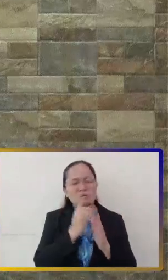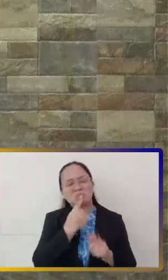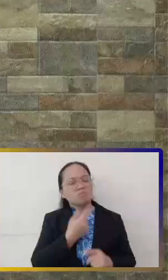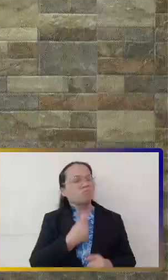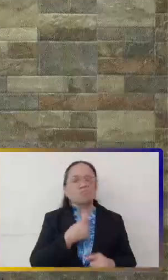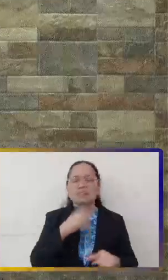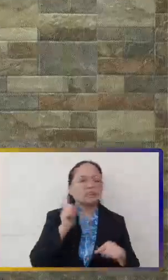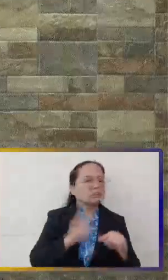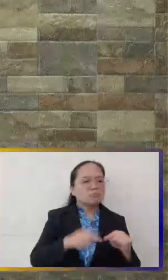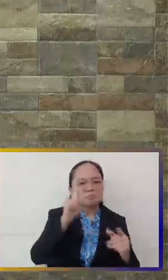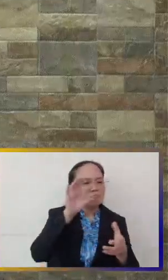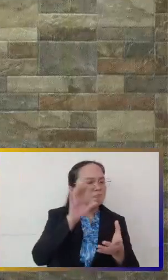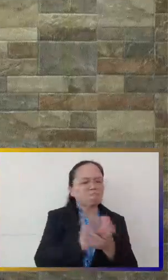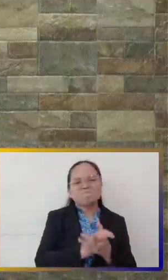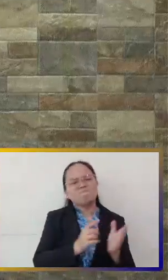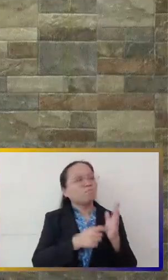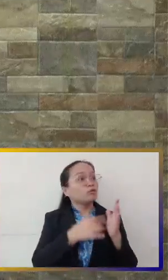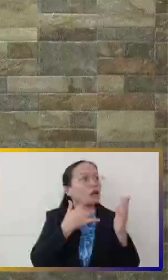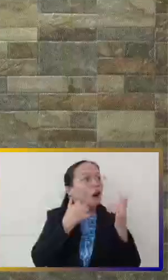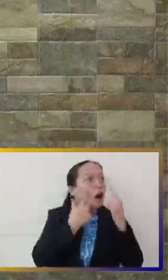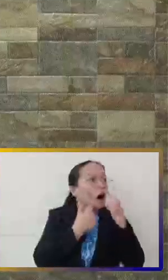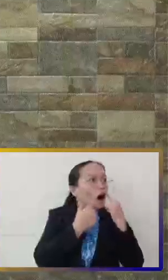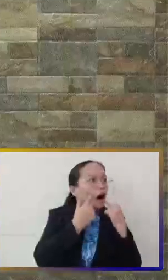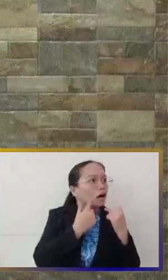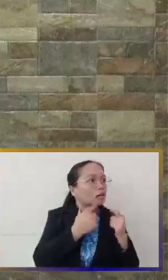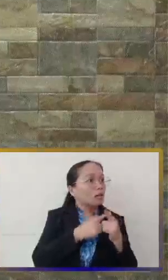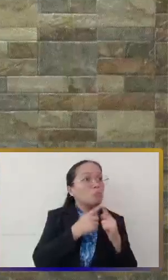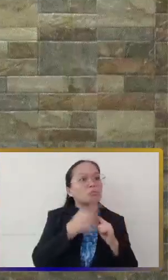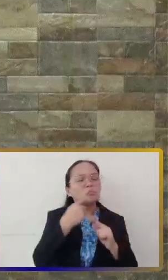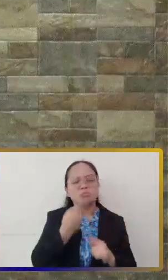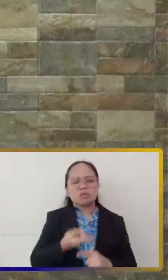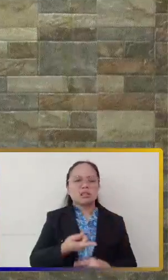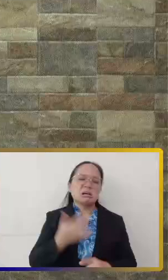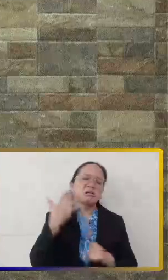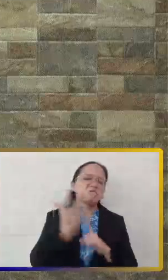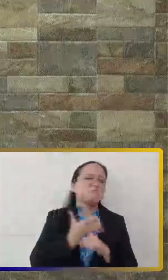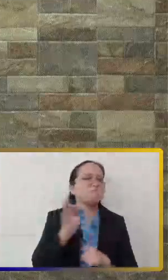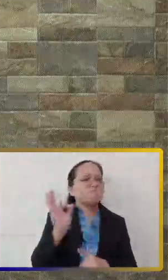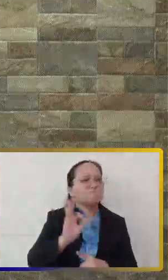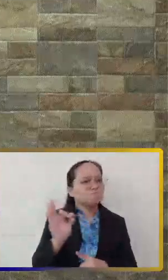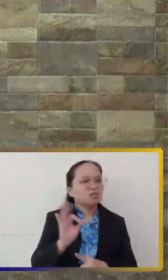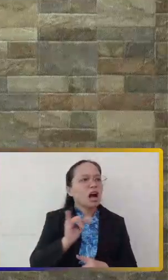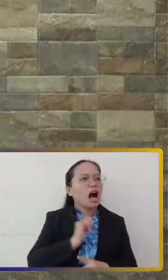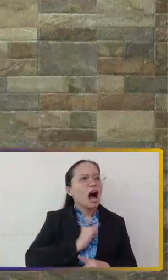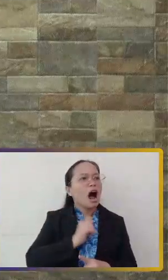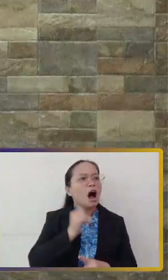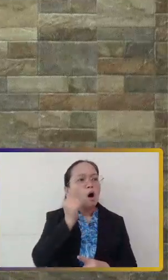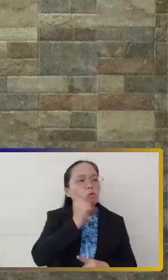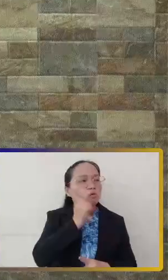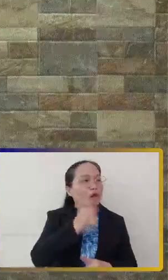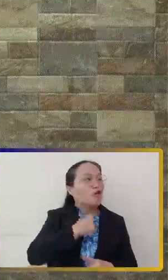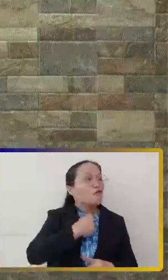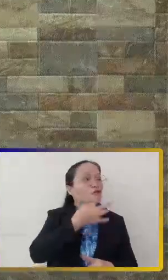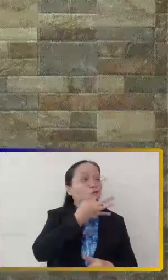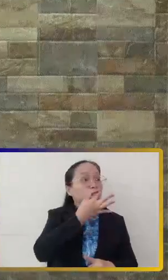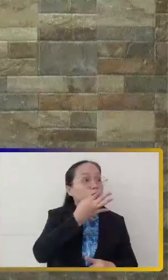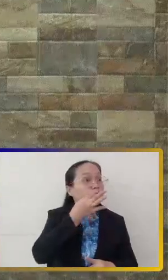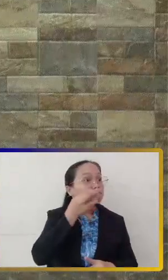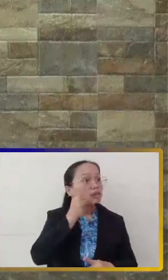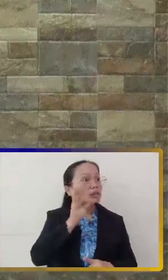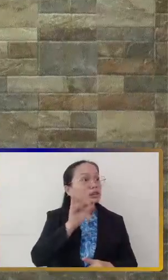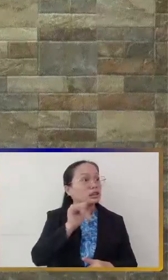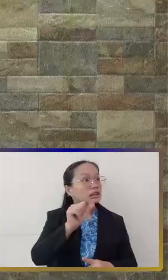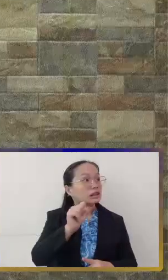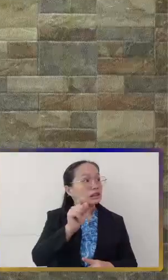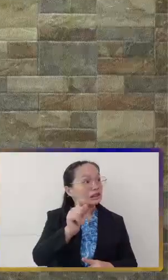this. Because every Friday, sabi niya, I fast. But I do not